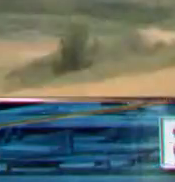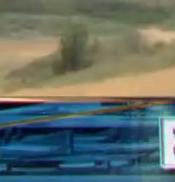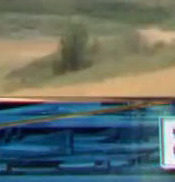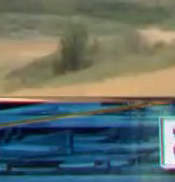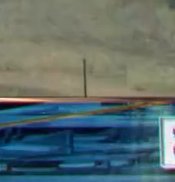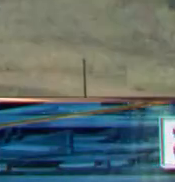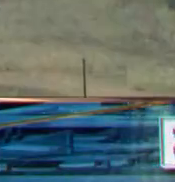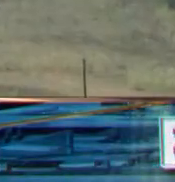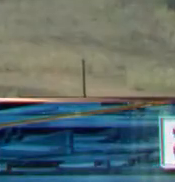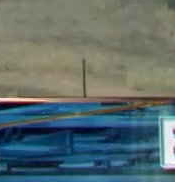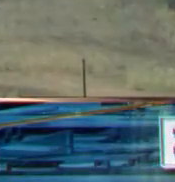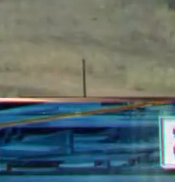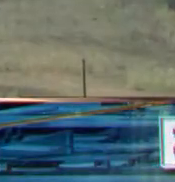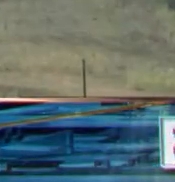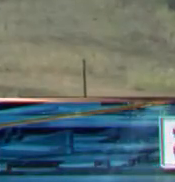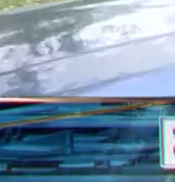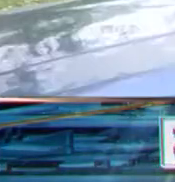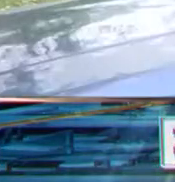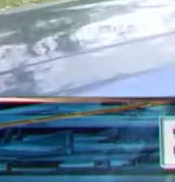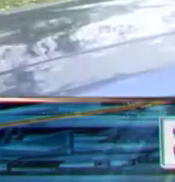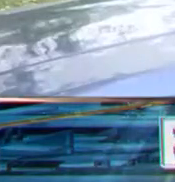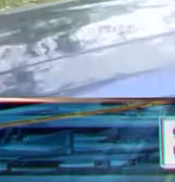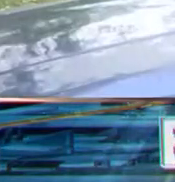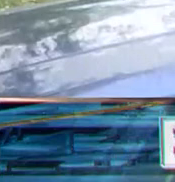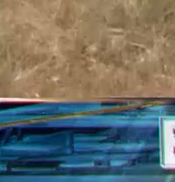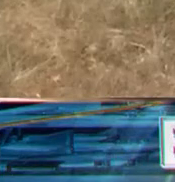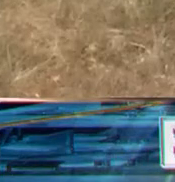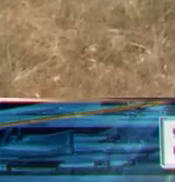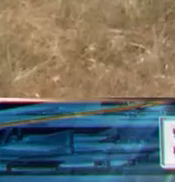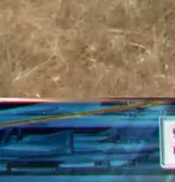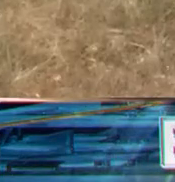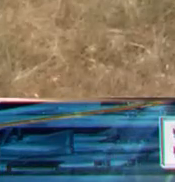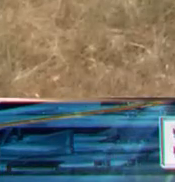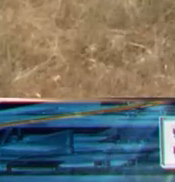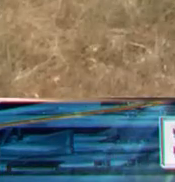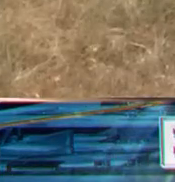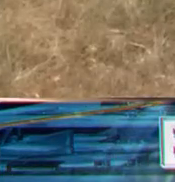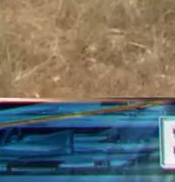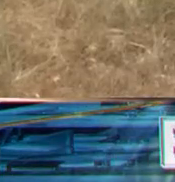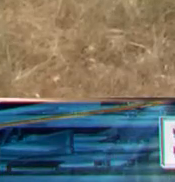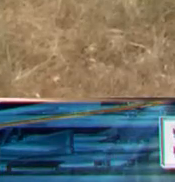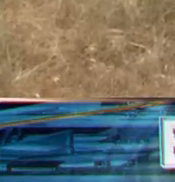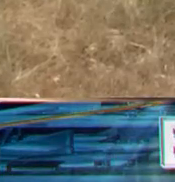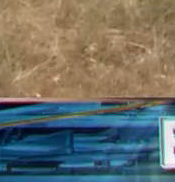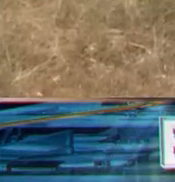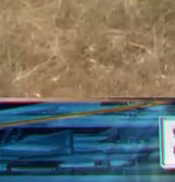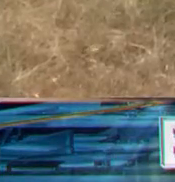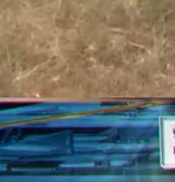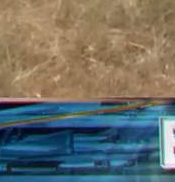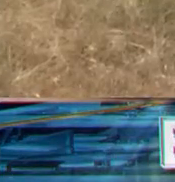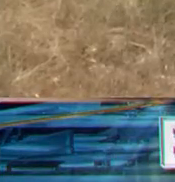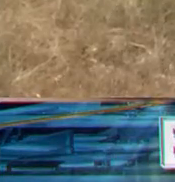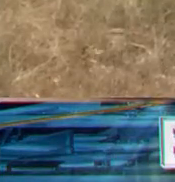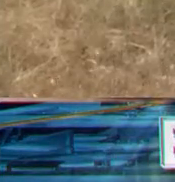оқу жылына да аз қалды, ал кейбір ауылға әлі интернет жеткен жоқ. Мені көріп тұрсыздар, қаншама жерден балалар мында келеді, обал